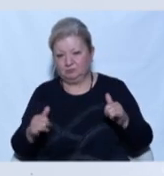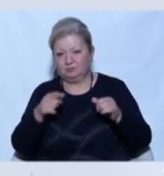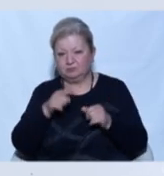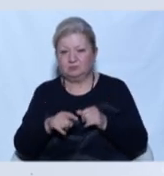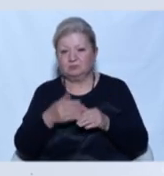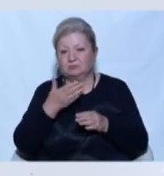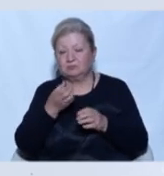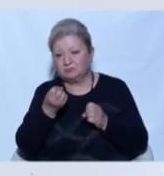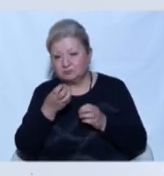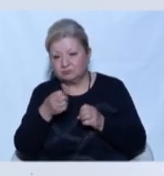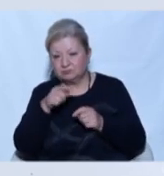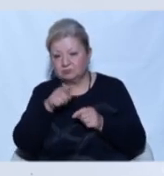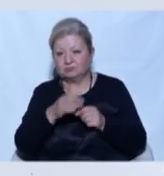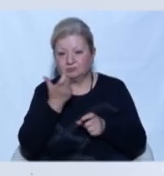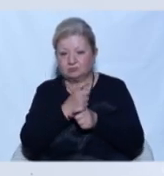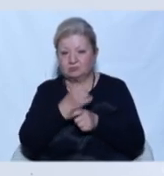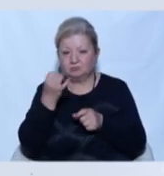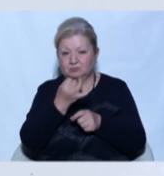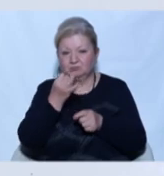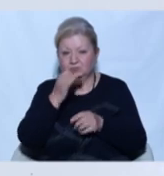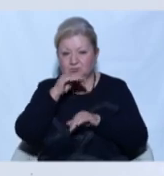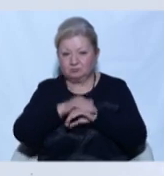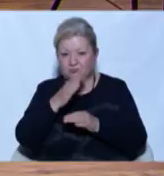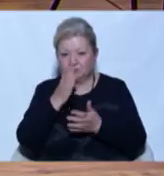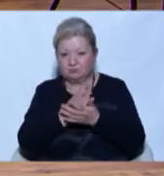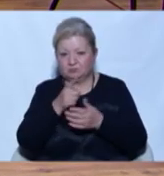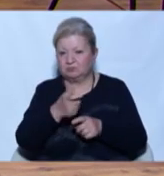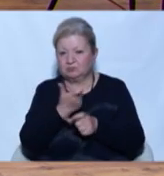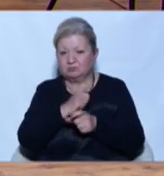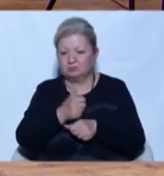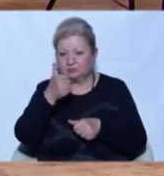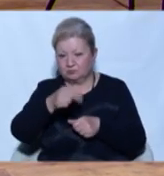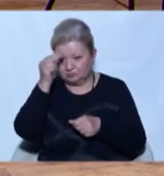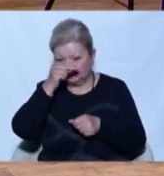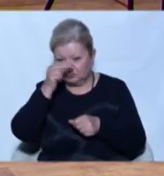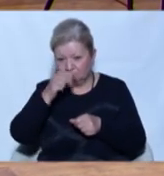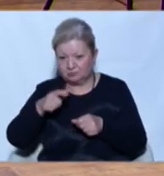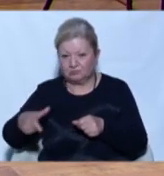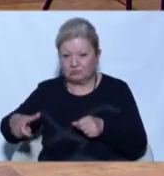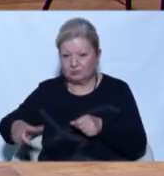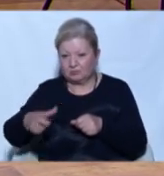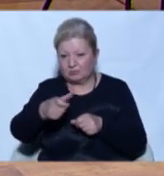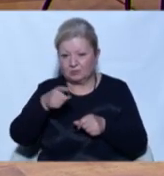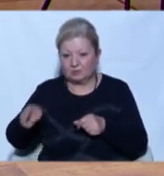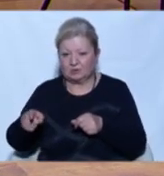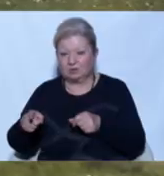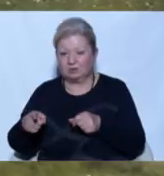Გარდა იმისა, რომ ისინი საინტერესო ფაქტია ის, რომ მათ იმდენად კარგად შეისწავლეს ეს ნილოსის წყლის რეჟიმი,